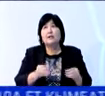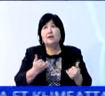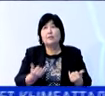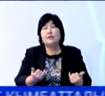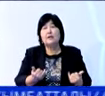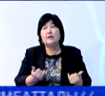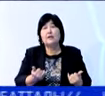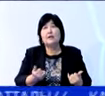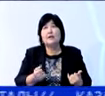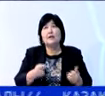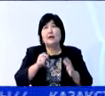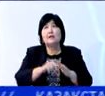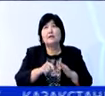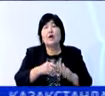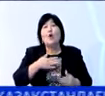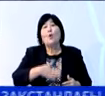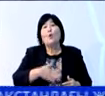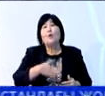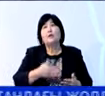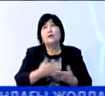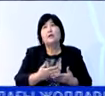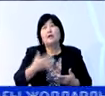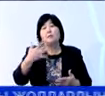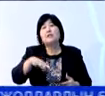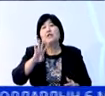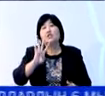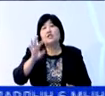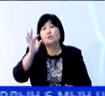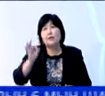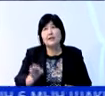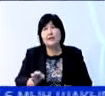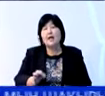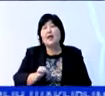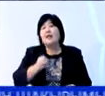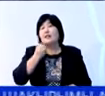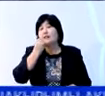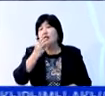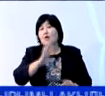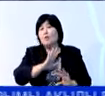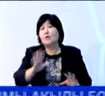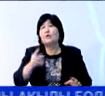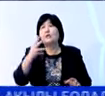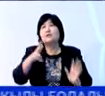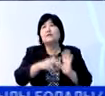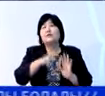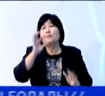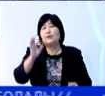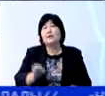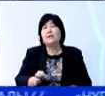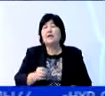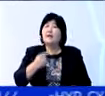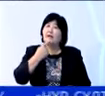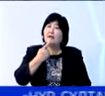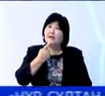дам корвут. Удовлетворительно где-то 54%, неблагополучный уровень у нас 38%,